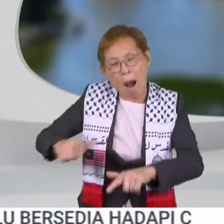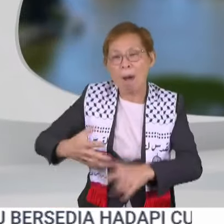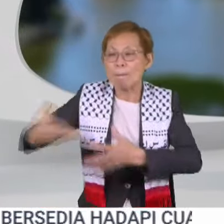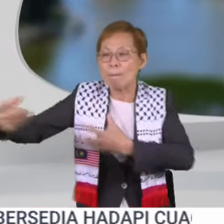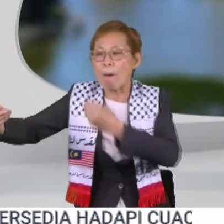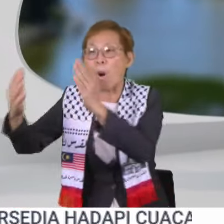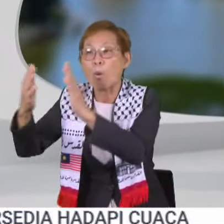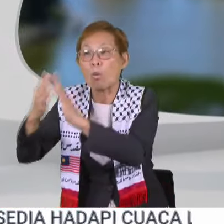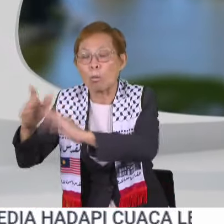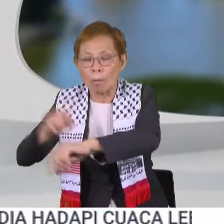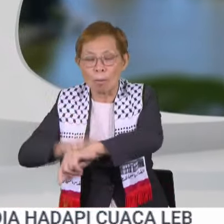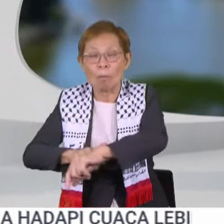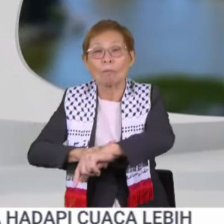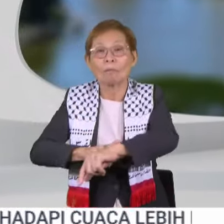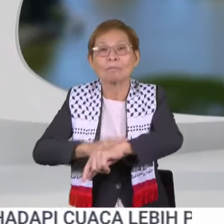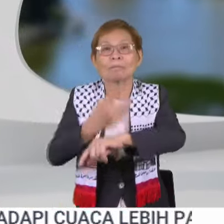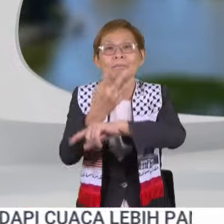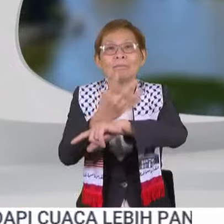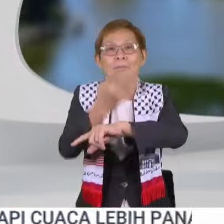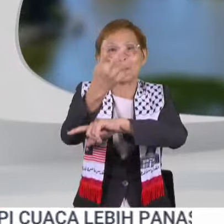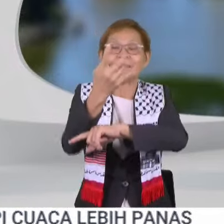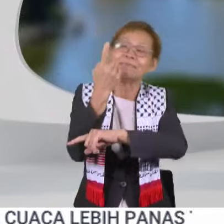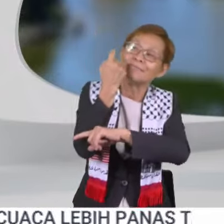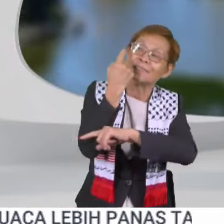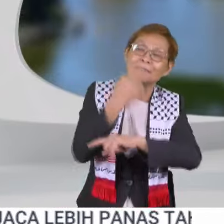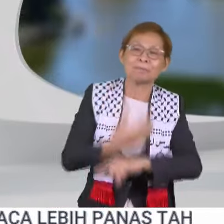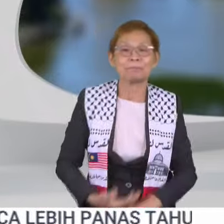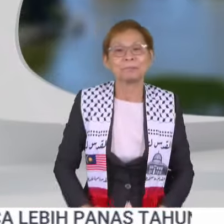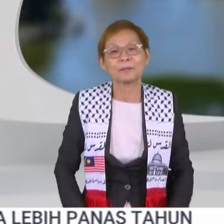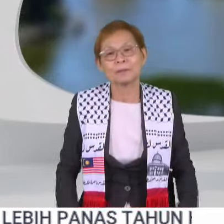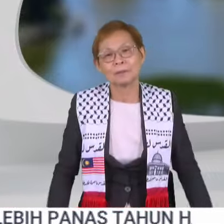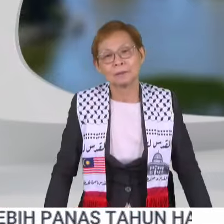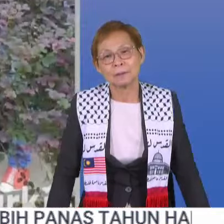masing-masing setakat pukul 4 petang